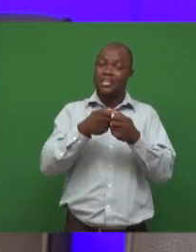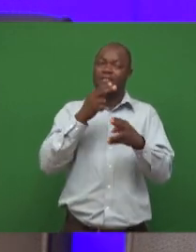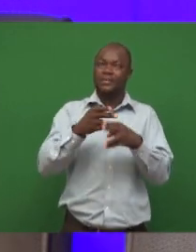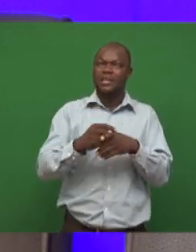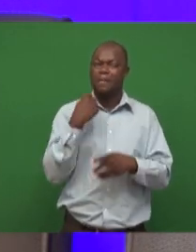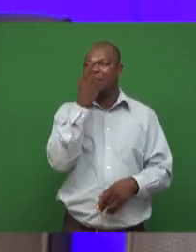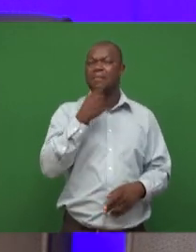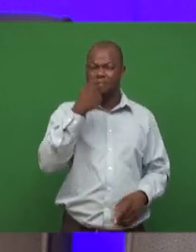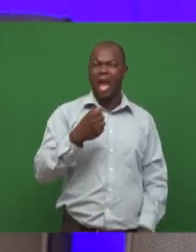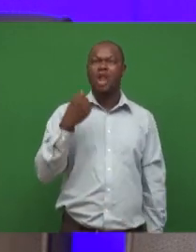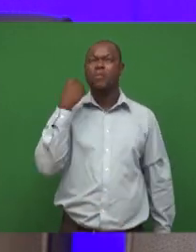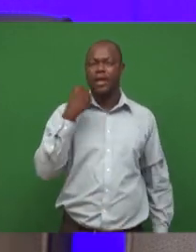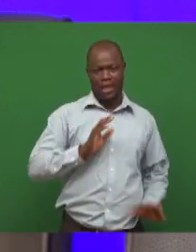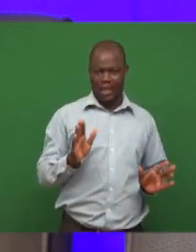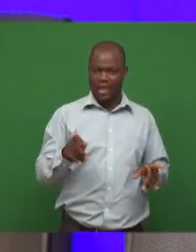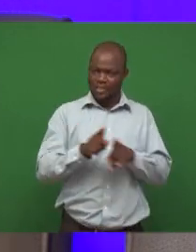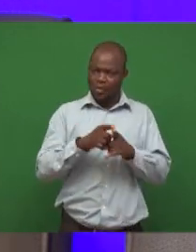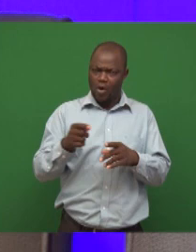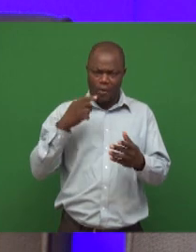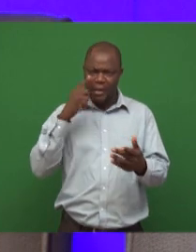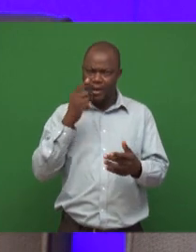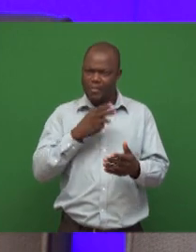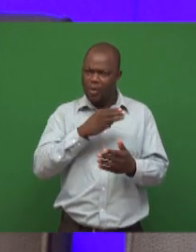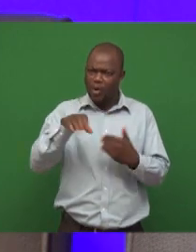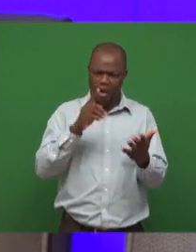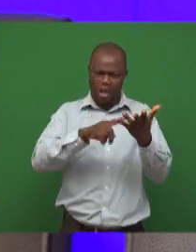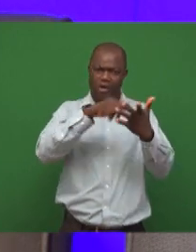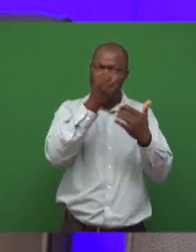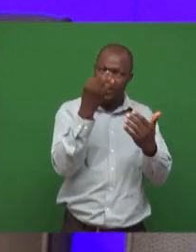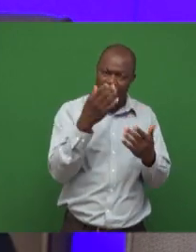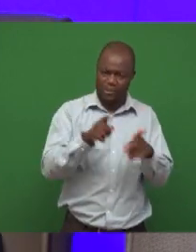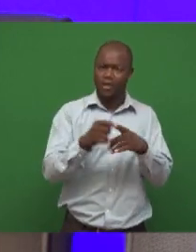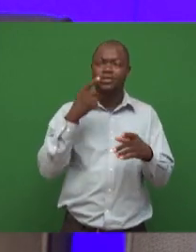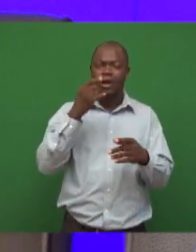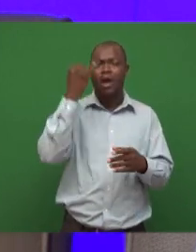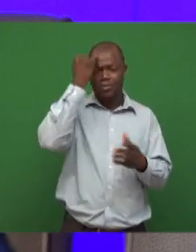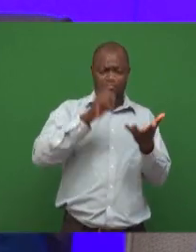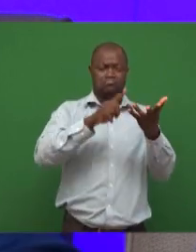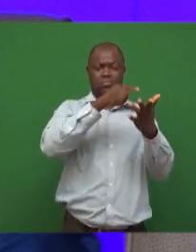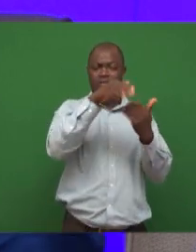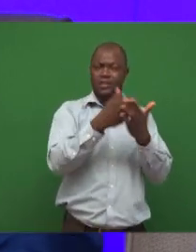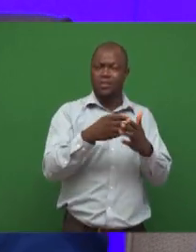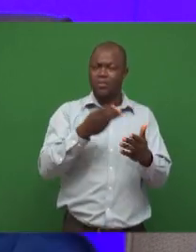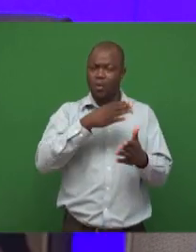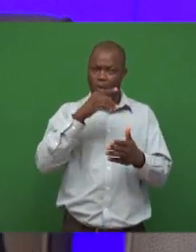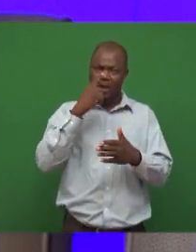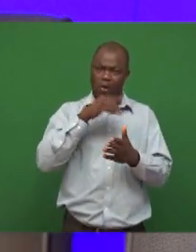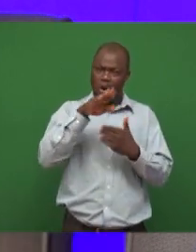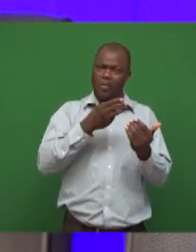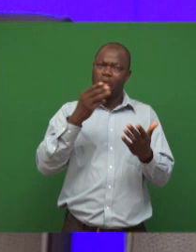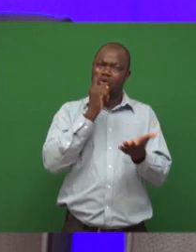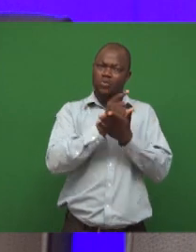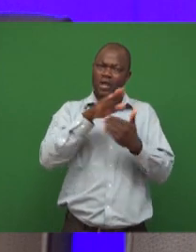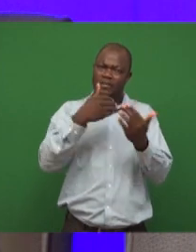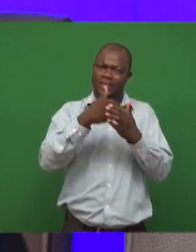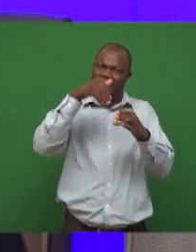rekungotaura nemukanwa asi rinenge rakatarwa panoverengwa census achiverengwawo panenge pachiitwa zvinhu zvakasiyana siyana zvinenge zvichitarisira munhu